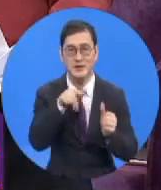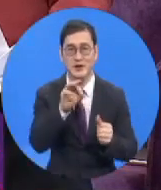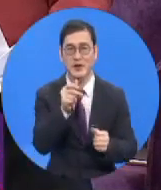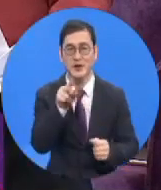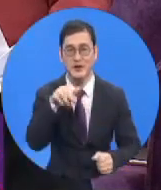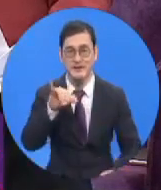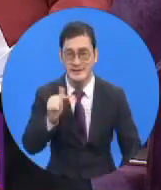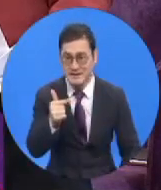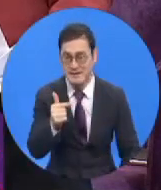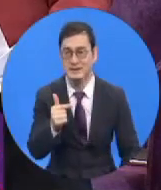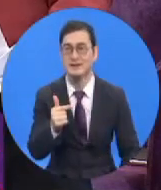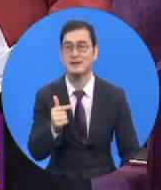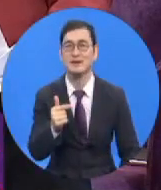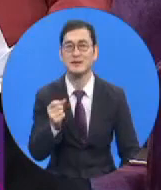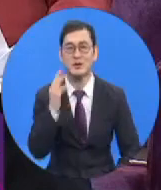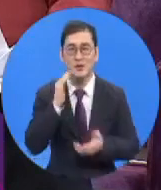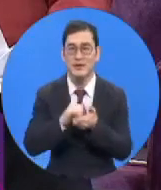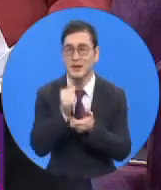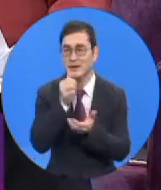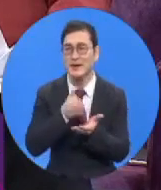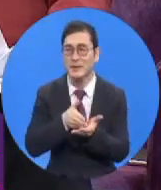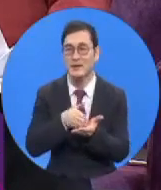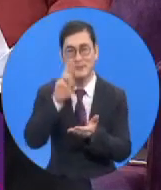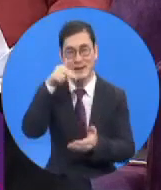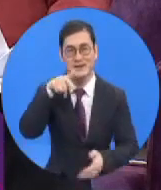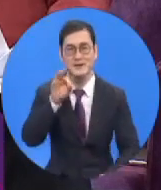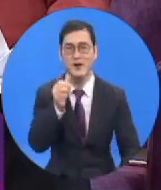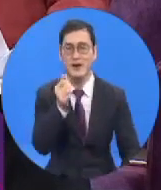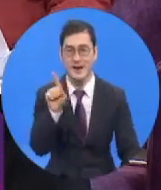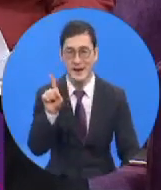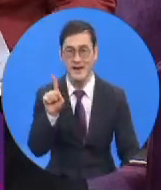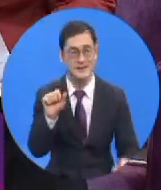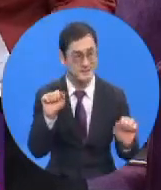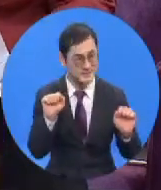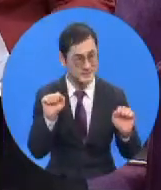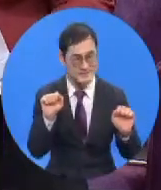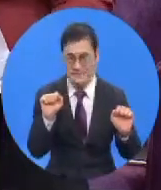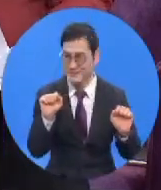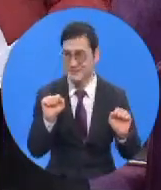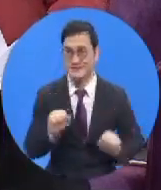정혁진 변호사님, 그리고 박정아 전 청와대 대변인 나오셨습니다.